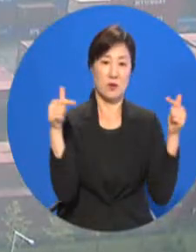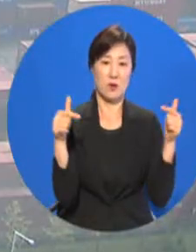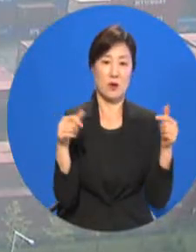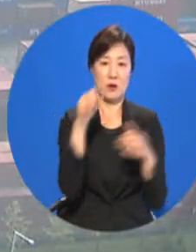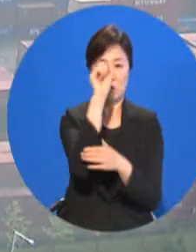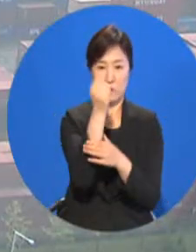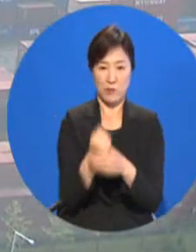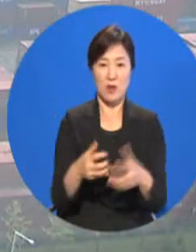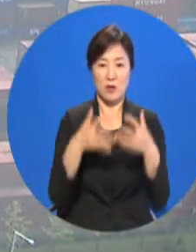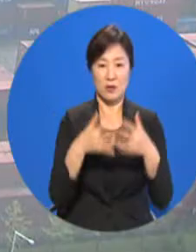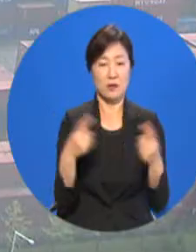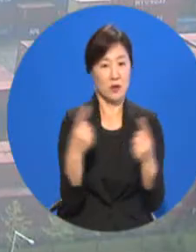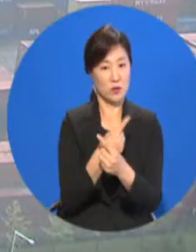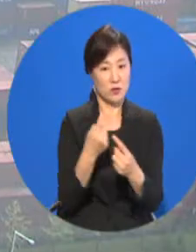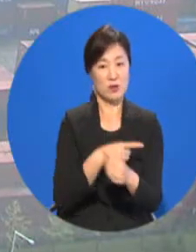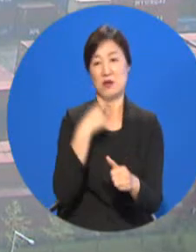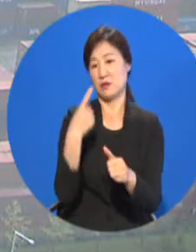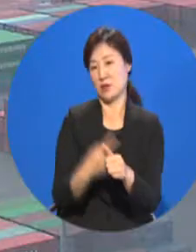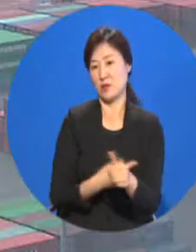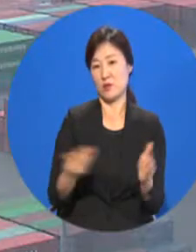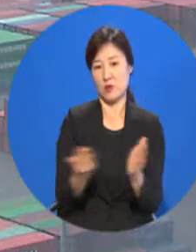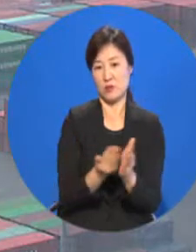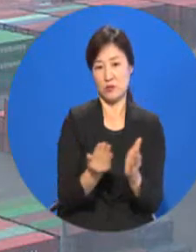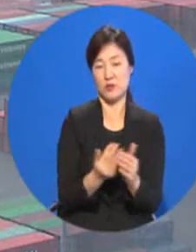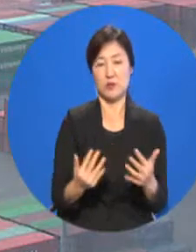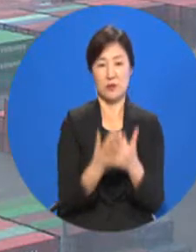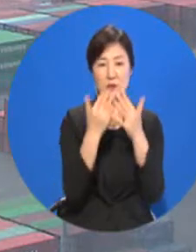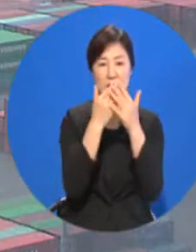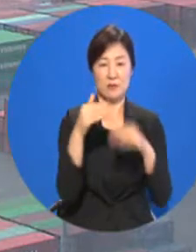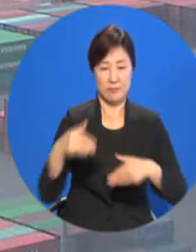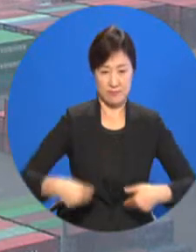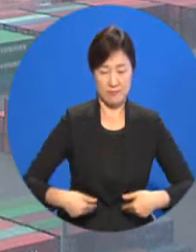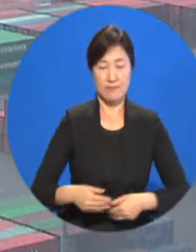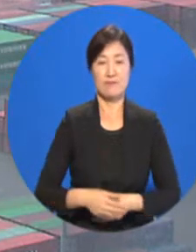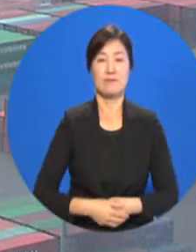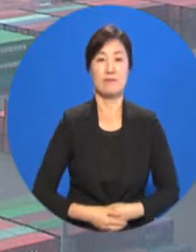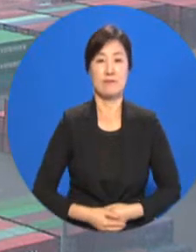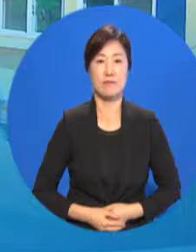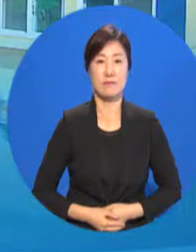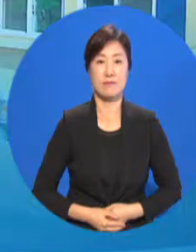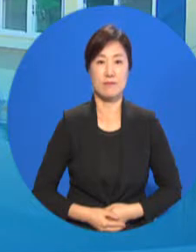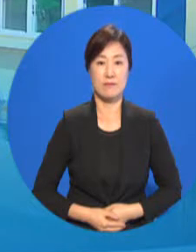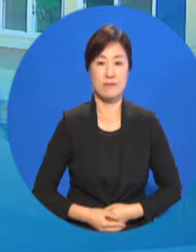장비 교체, 자동화 부두 개발 등의 대책이 제시됐습니다.